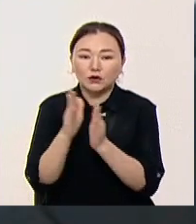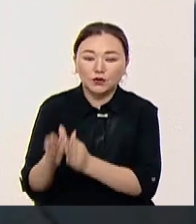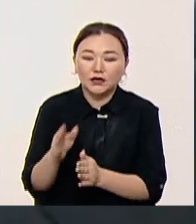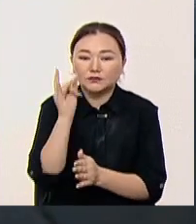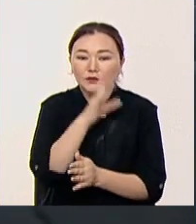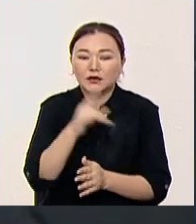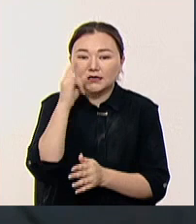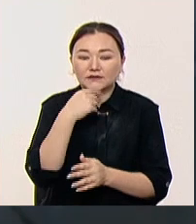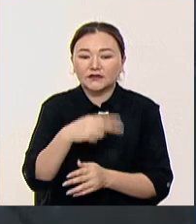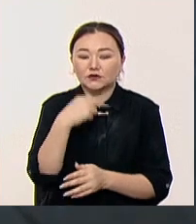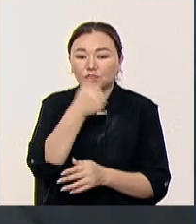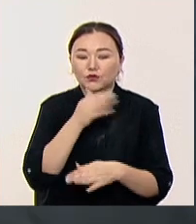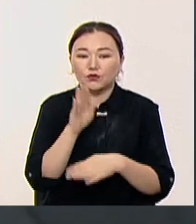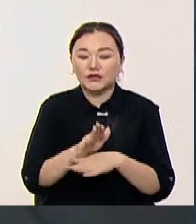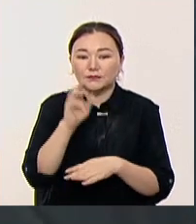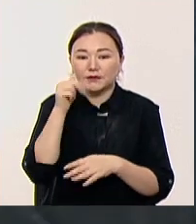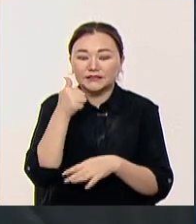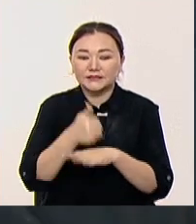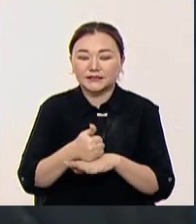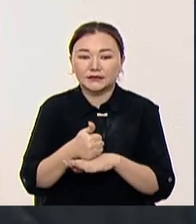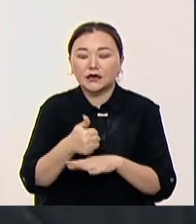Казахстан с 2020 года, указом президента.